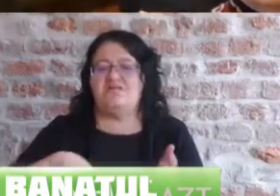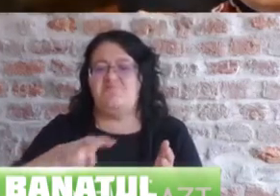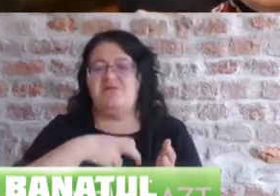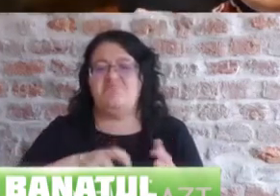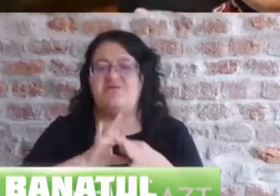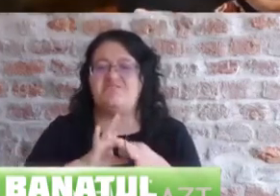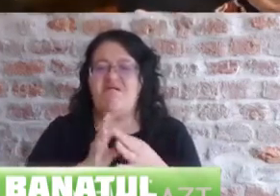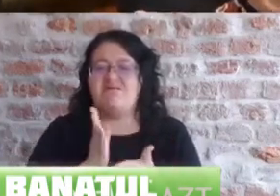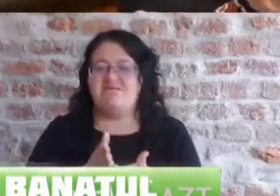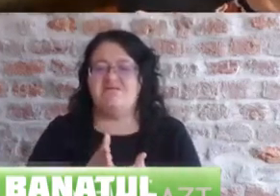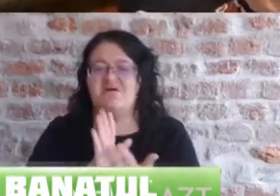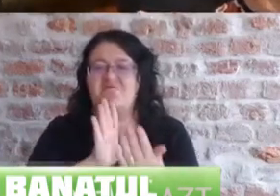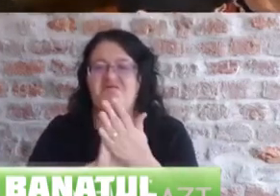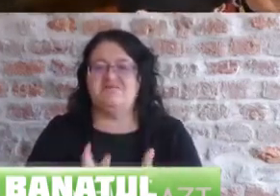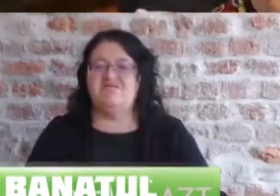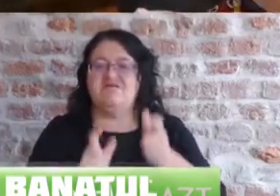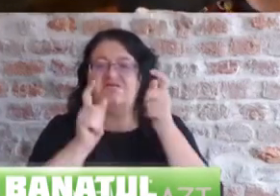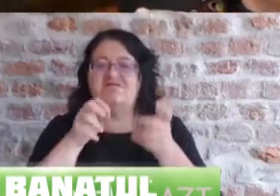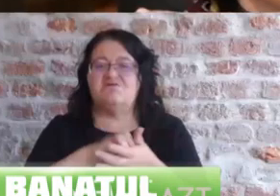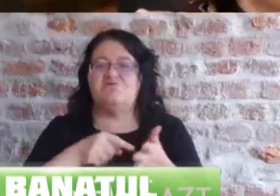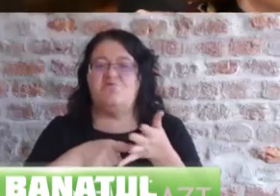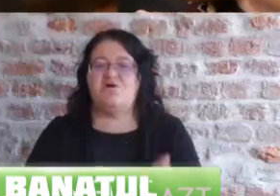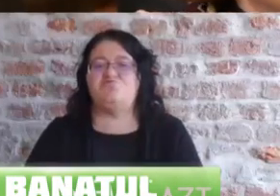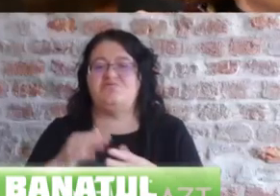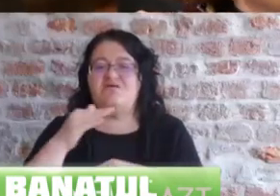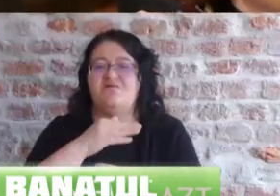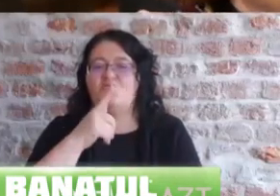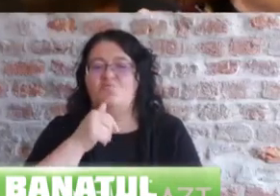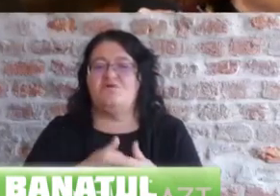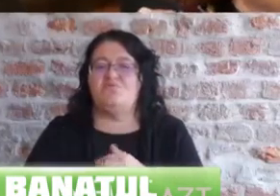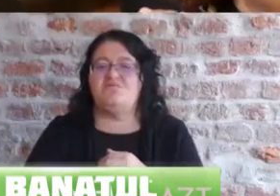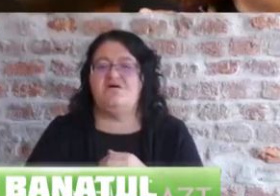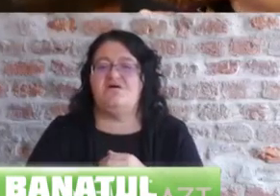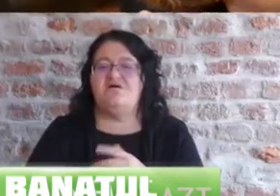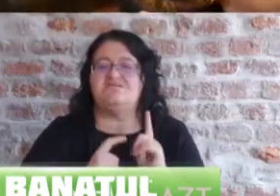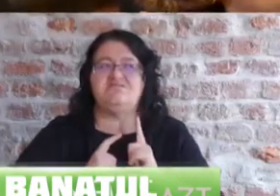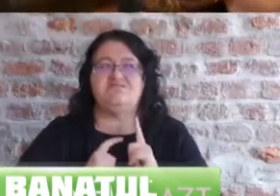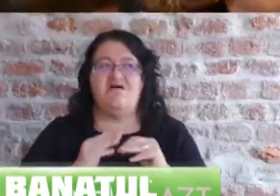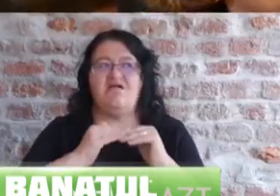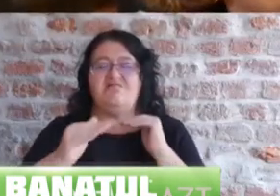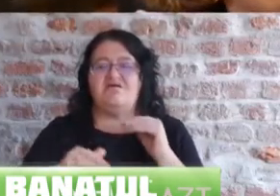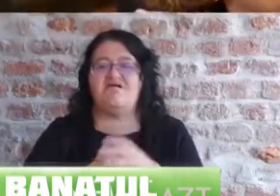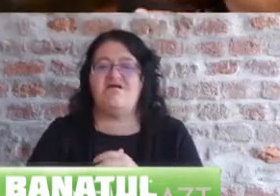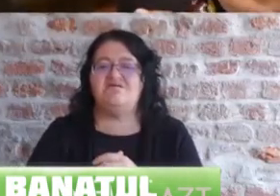în relație directă cu fațadele clădirilor, zona aceasta de umbră unde stai la